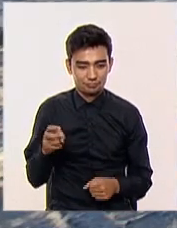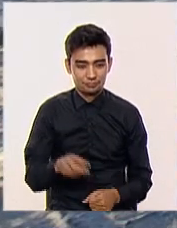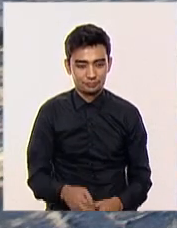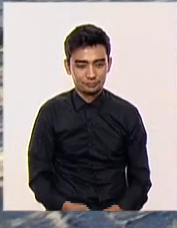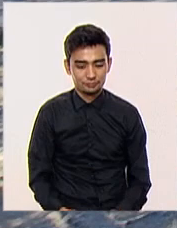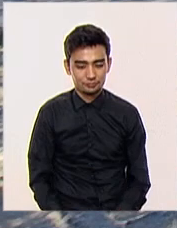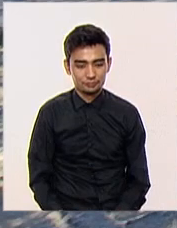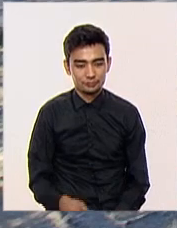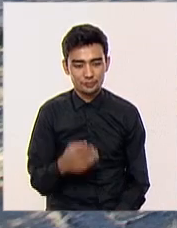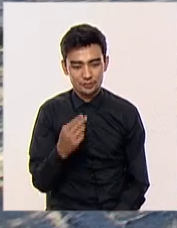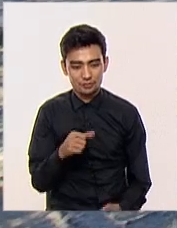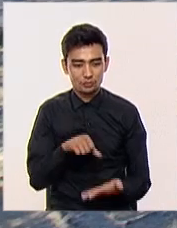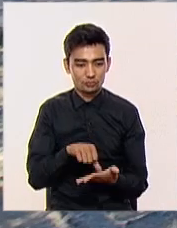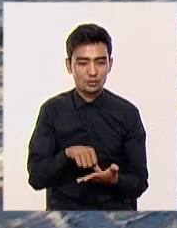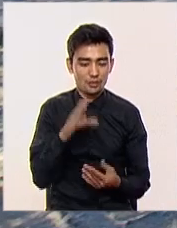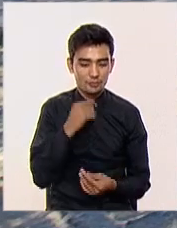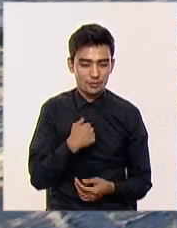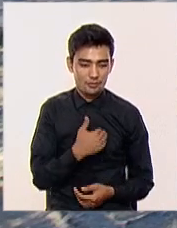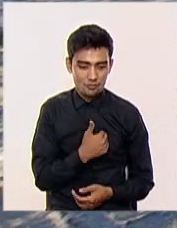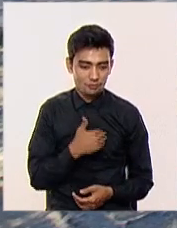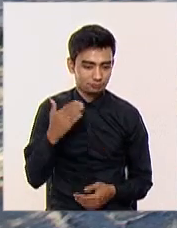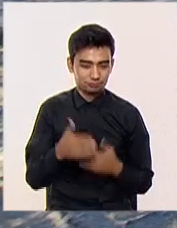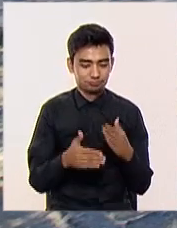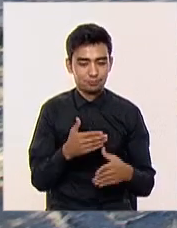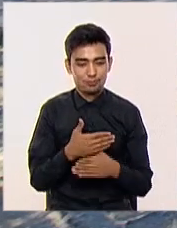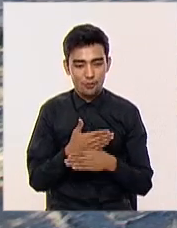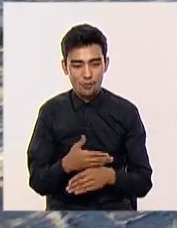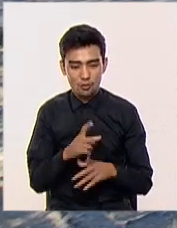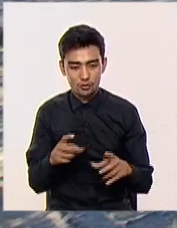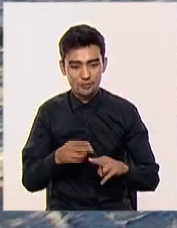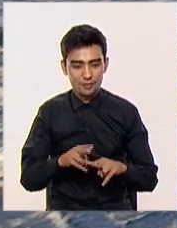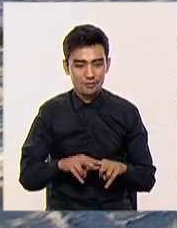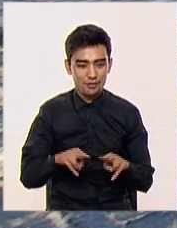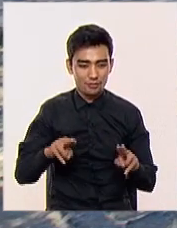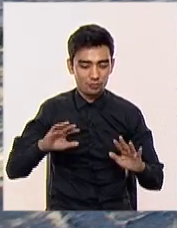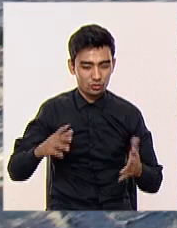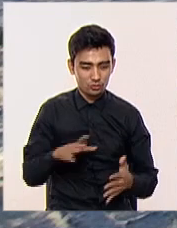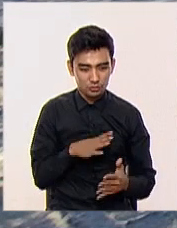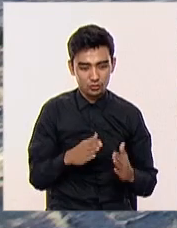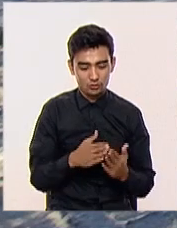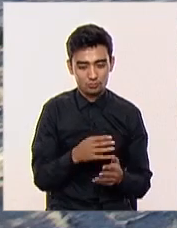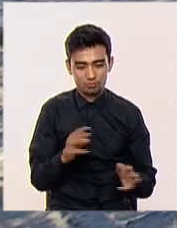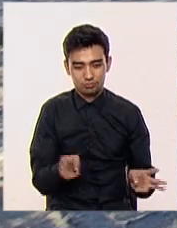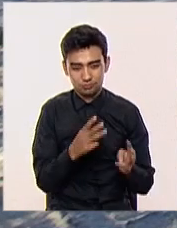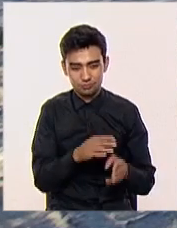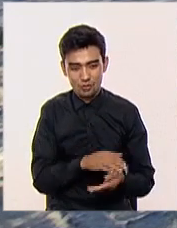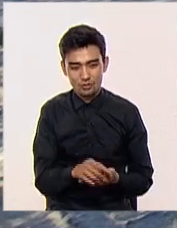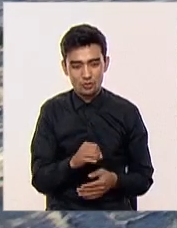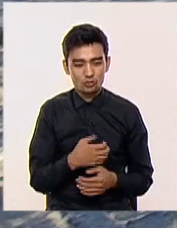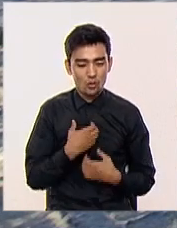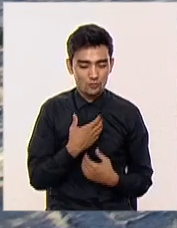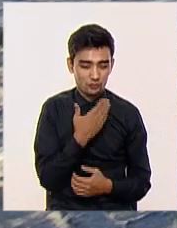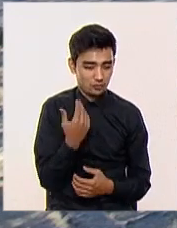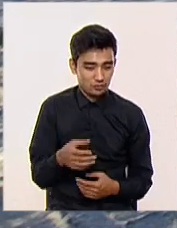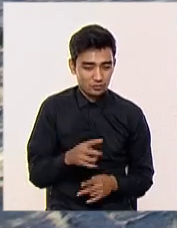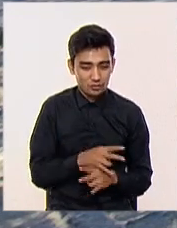Конечно, безусловно, есть причастие. Захотелось помочь людям, оказавшимся в такой ситуации сложной. И тоже застрахован от этого. И как бы